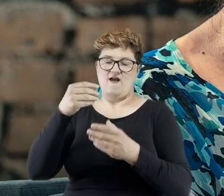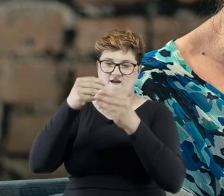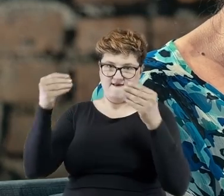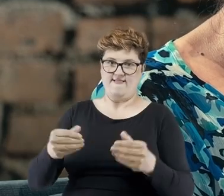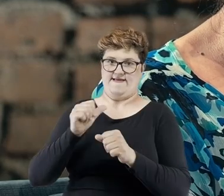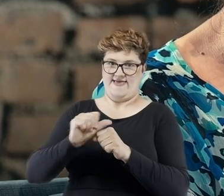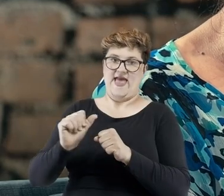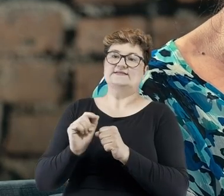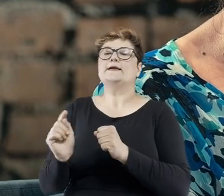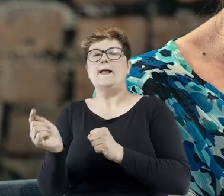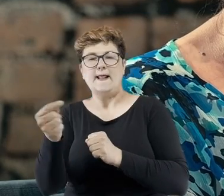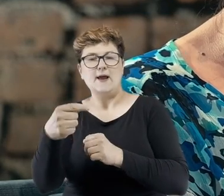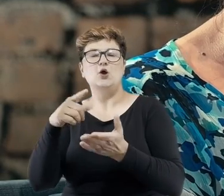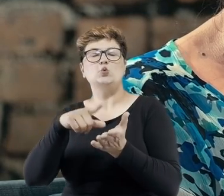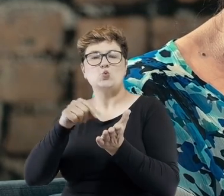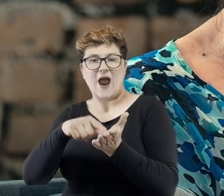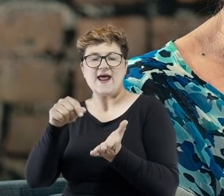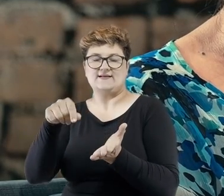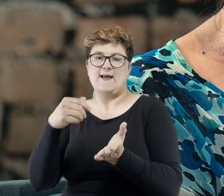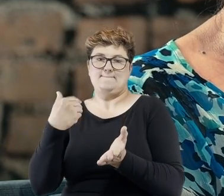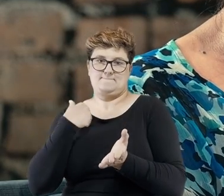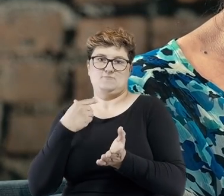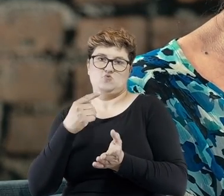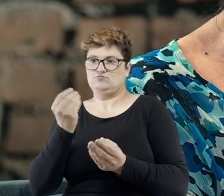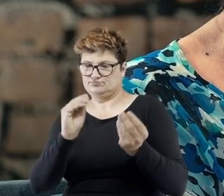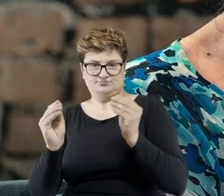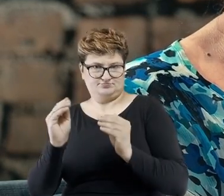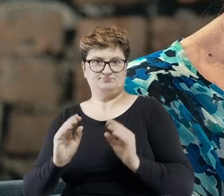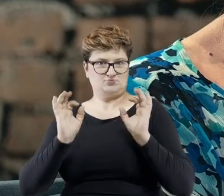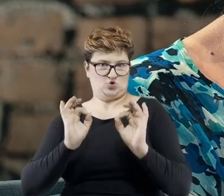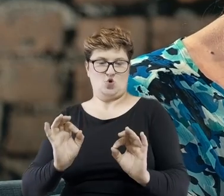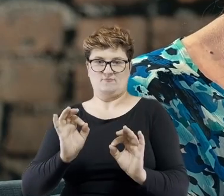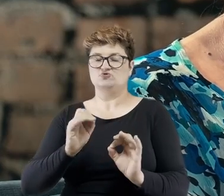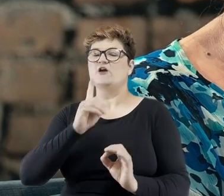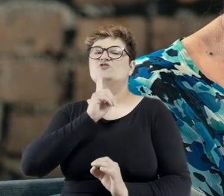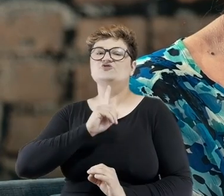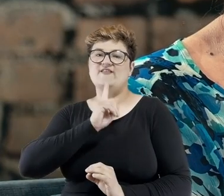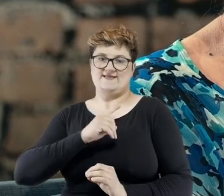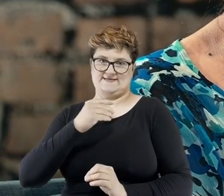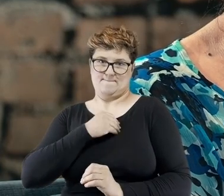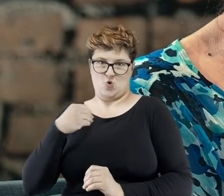tejże drukarni istniała dość dobrze wyposażona polska świetlica, gdzie